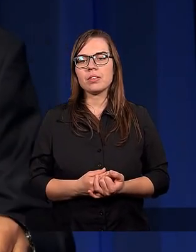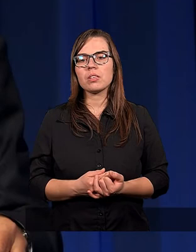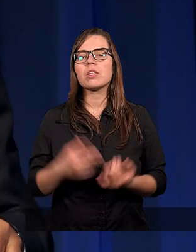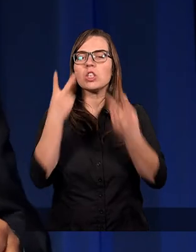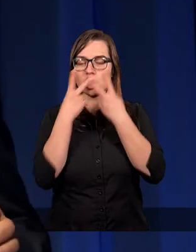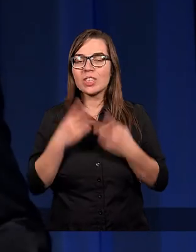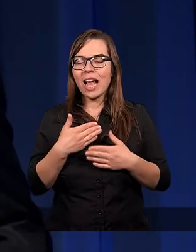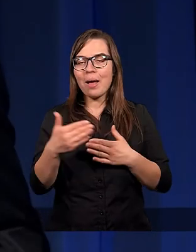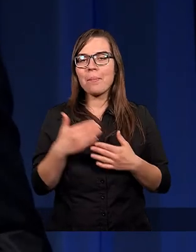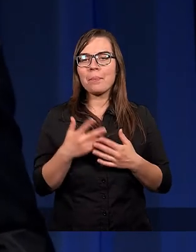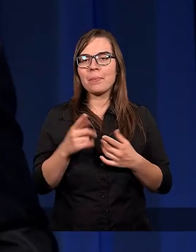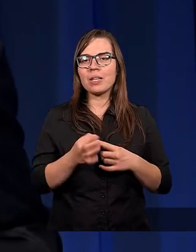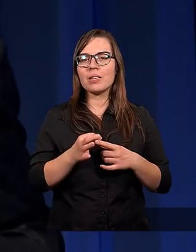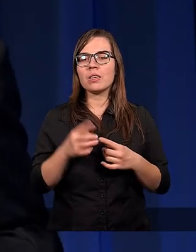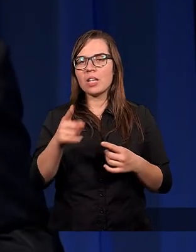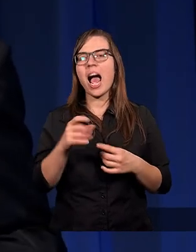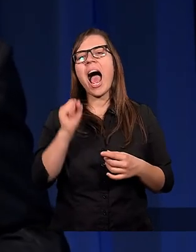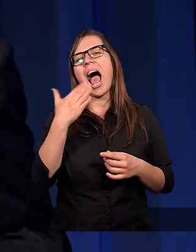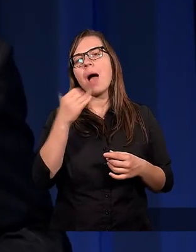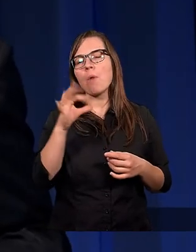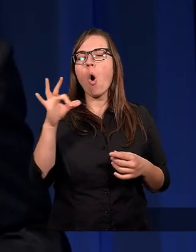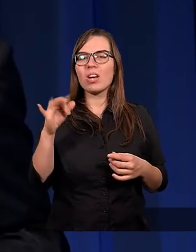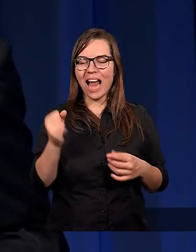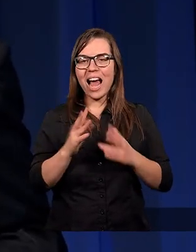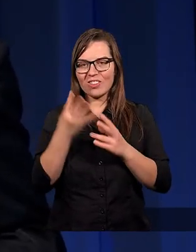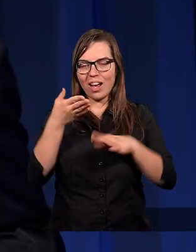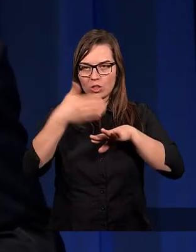Kiedy czytam Księgę Amosa, 4 rozdział,